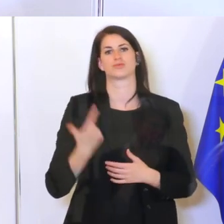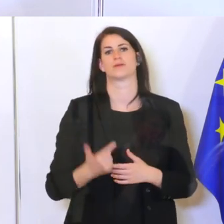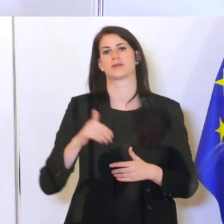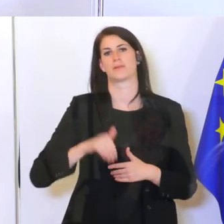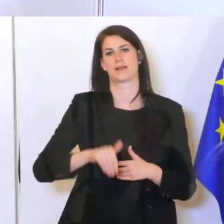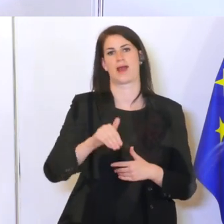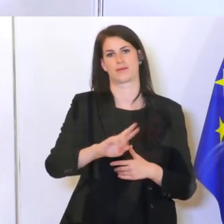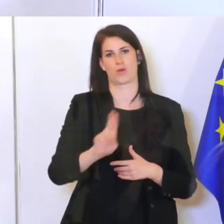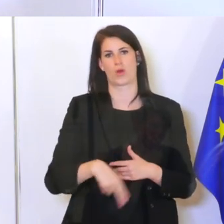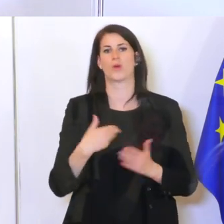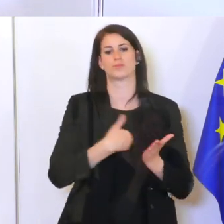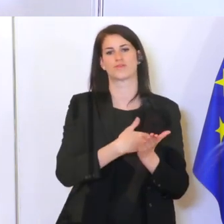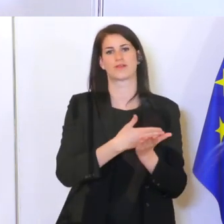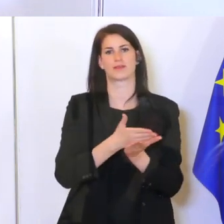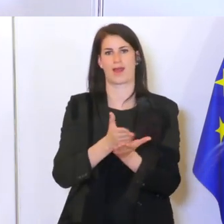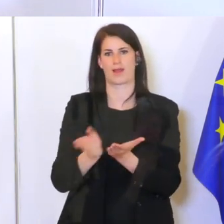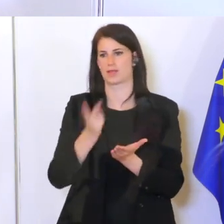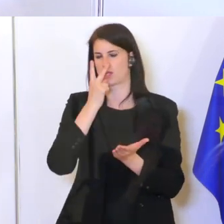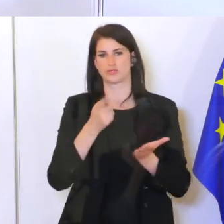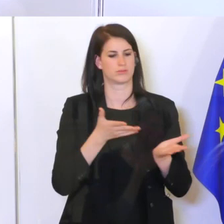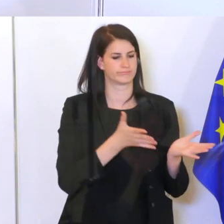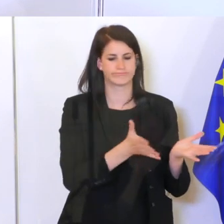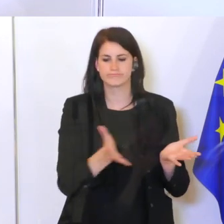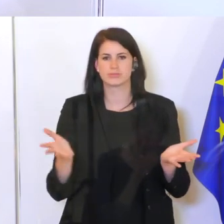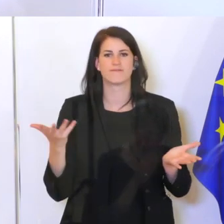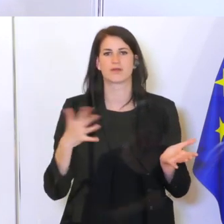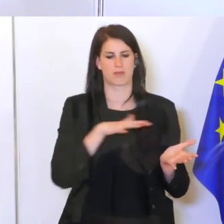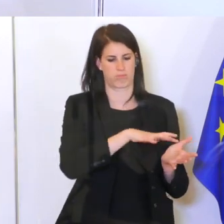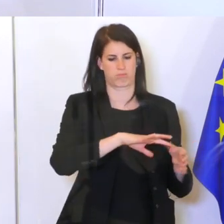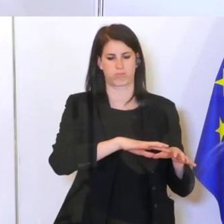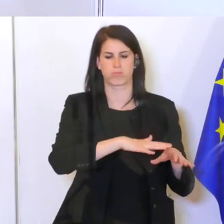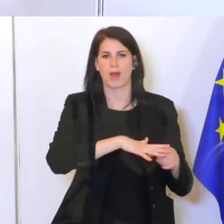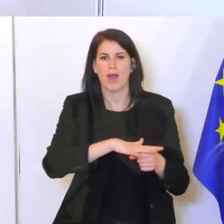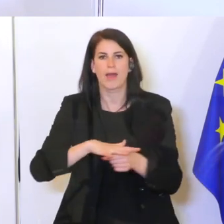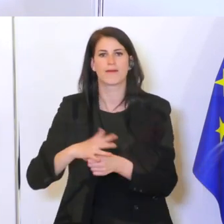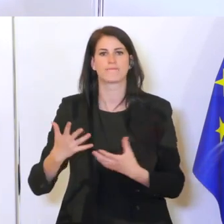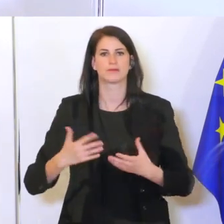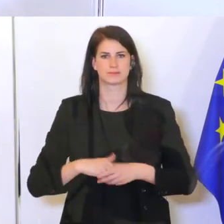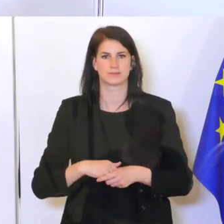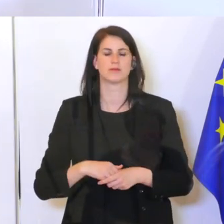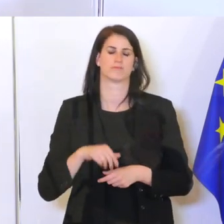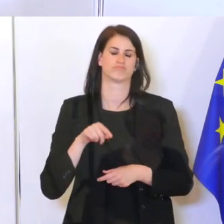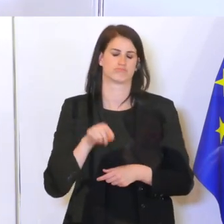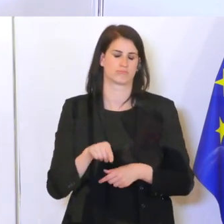und klarer darstellen, über welche Rubriken sich die ziehen könnten. Das ist die Anregung, die es auch gegeben hat. Darauf gehen wir gerne